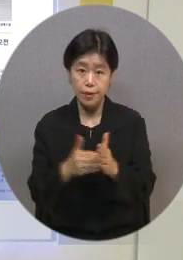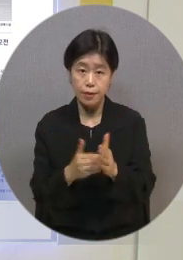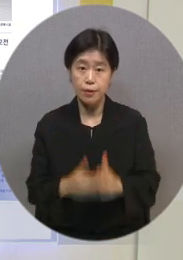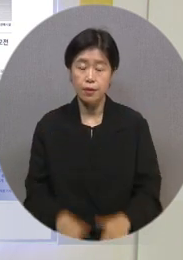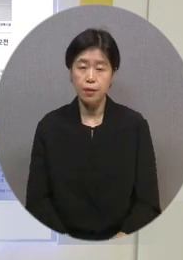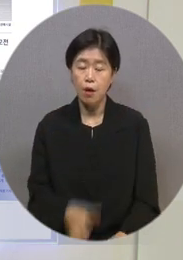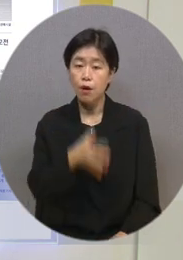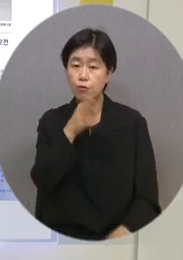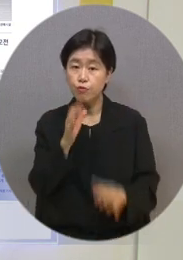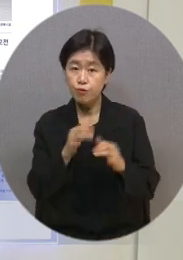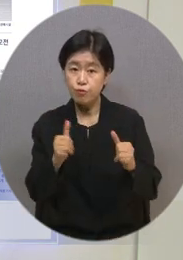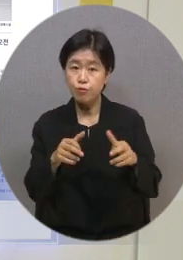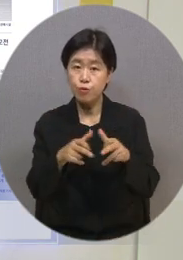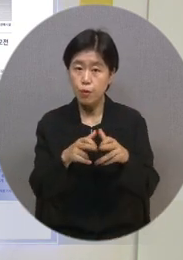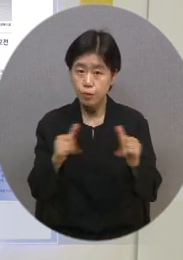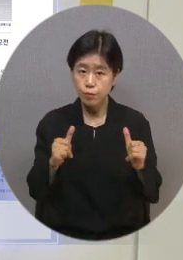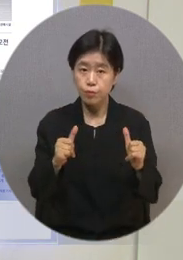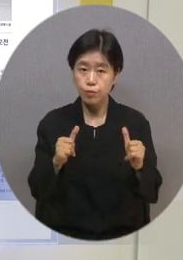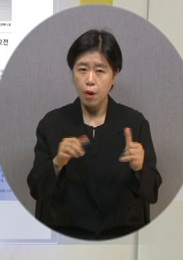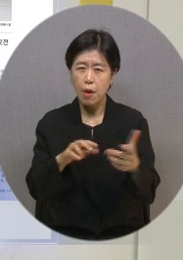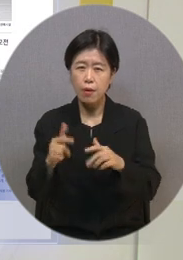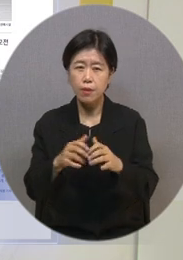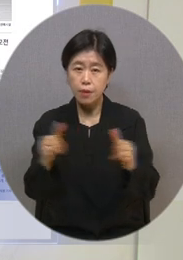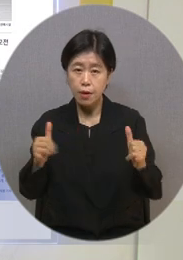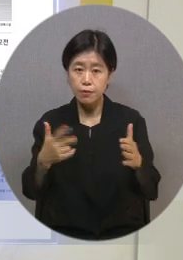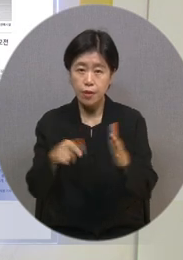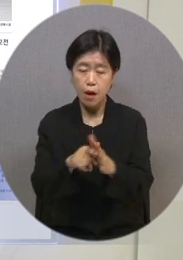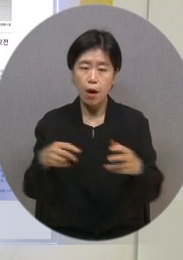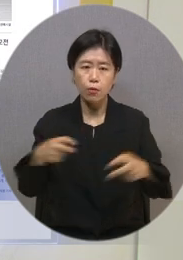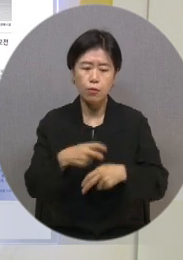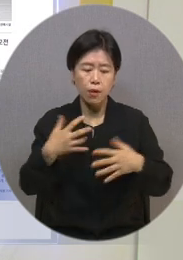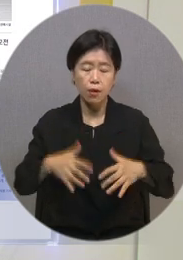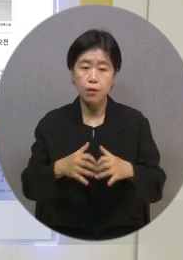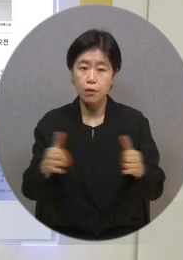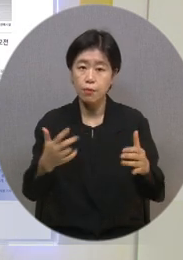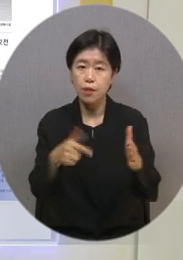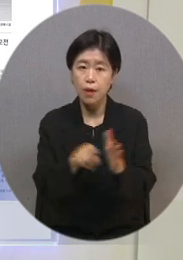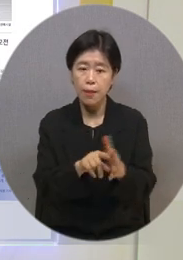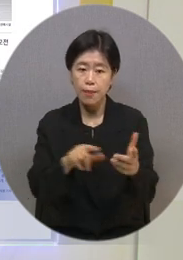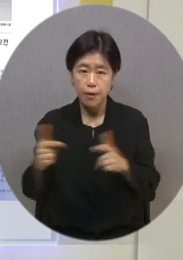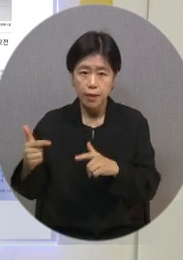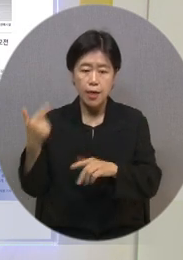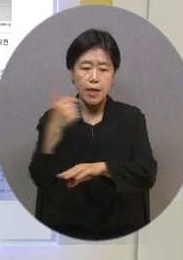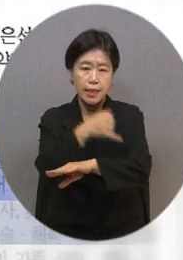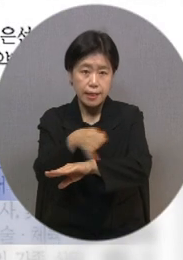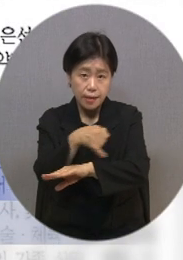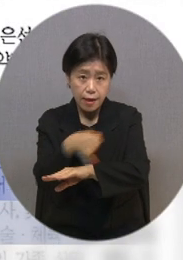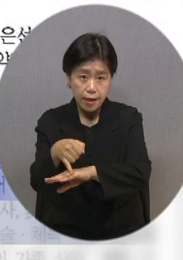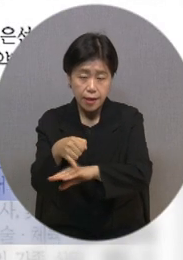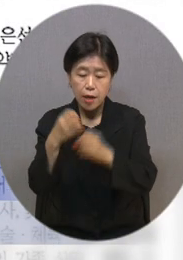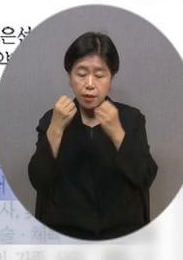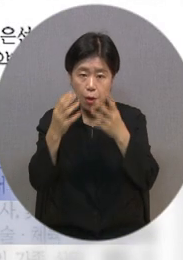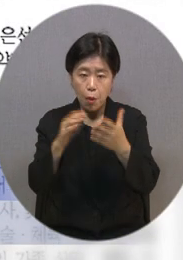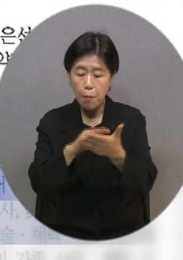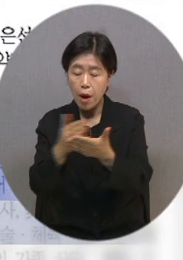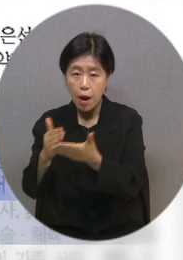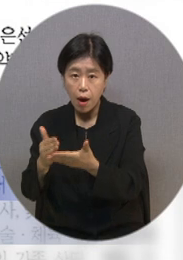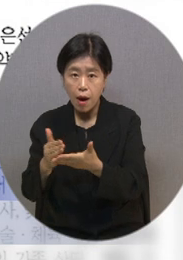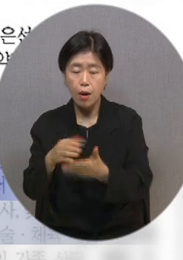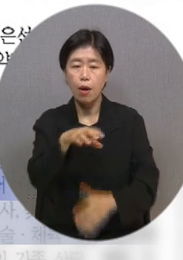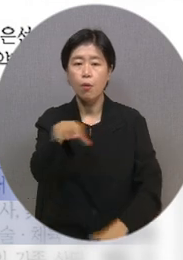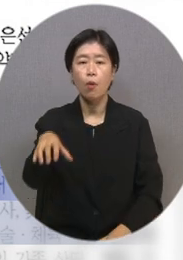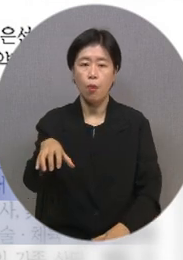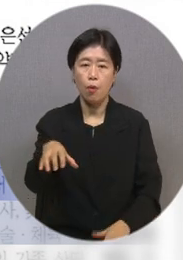노인 고령자 등 교통약자를 위한 유니버설 디자인 사업 대상지를 공모합니다 경기도는 지난해부터